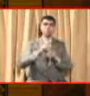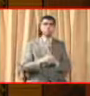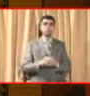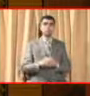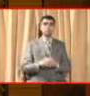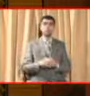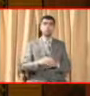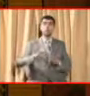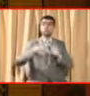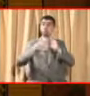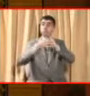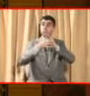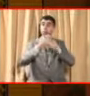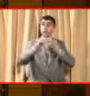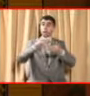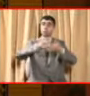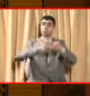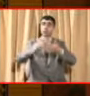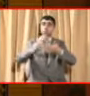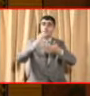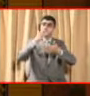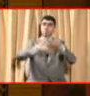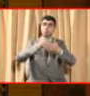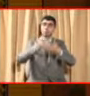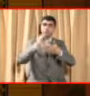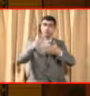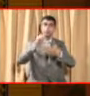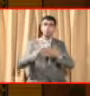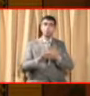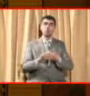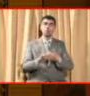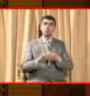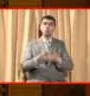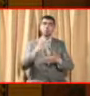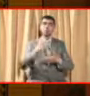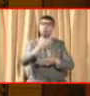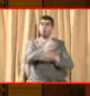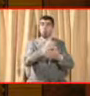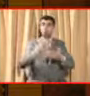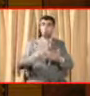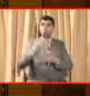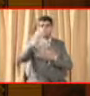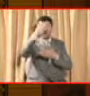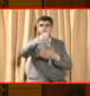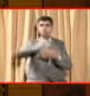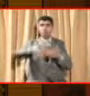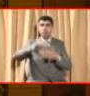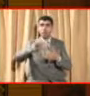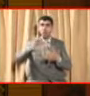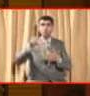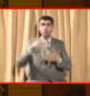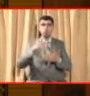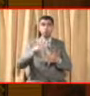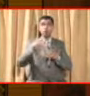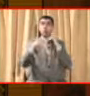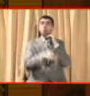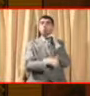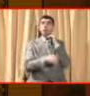الثنائية، الاتفاقية الأولى هي اتفاقية ما بين المملكة المغربية وحكومة الجمهورية الإسلامية